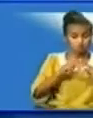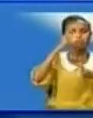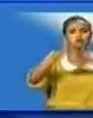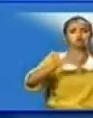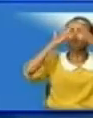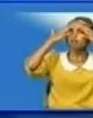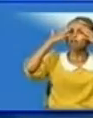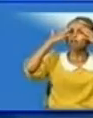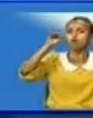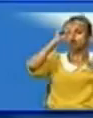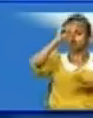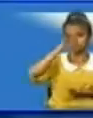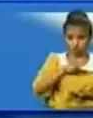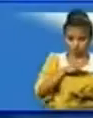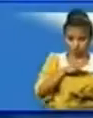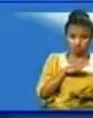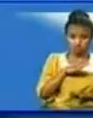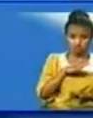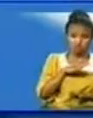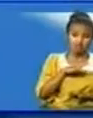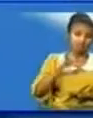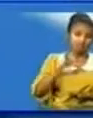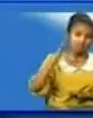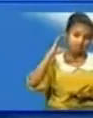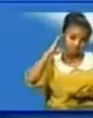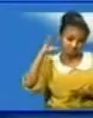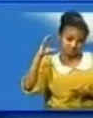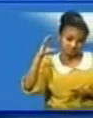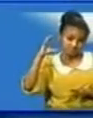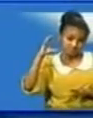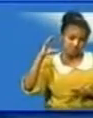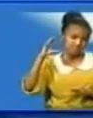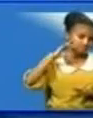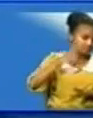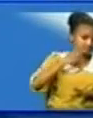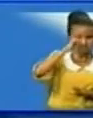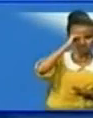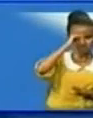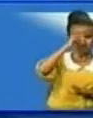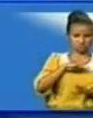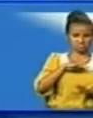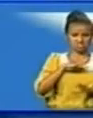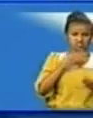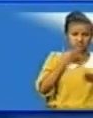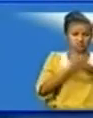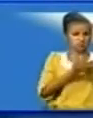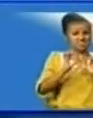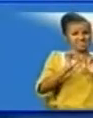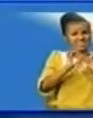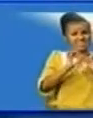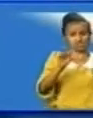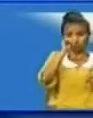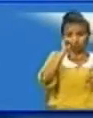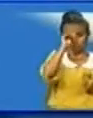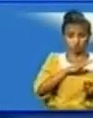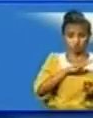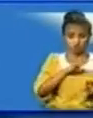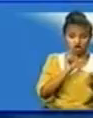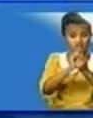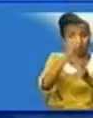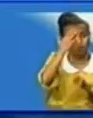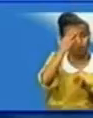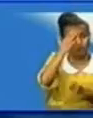አሉ ያው በዛም ጥሩ ጓደኛሞች የሆንንም አለን ከመናገር ወደኋላል በዛ አጋጣሚ እንደቻልኩት